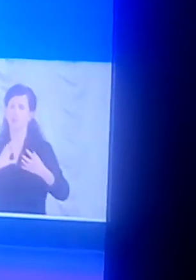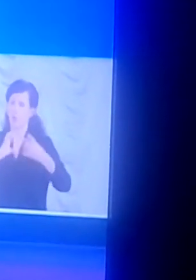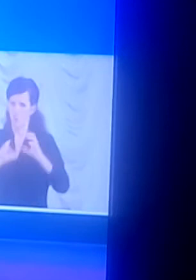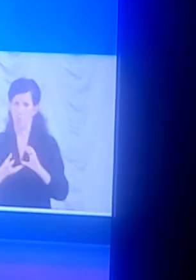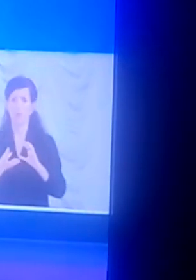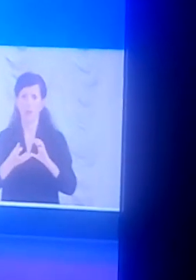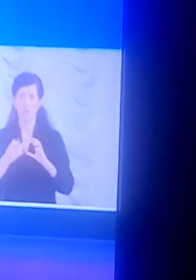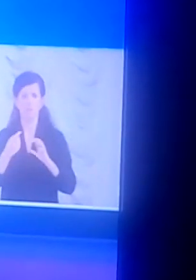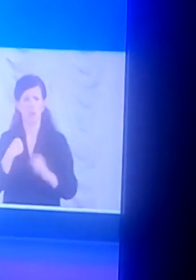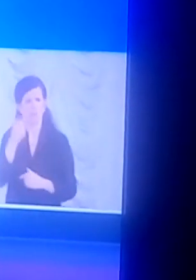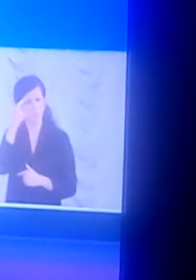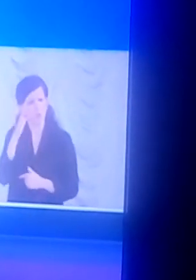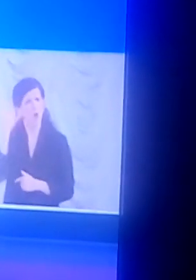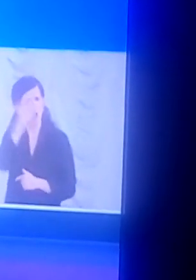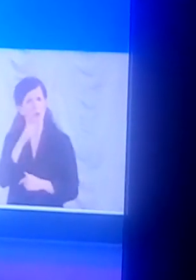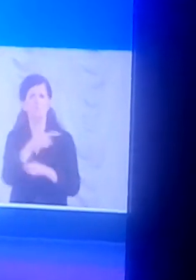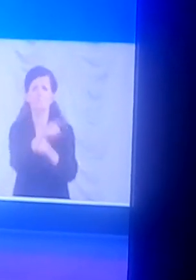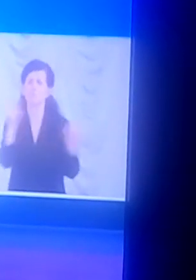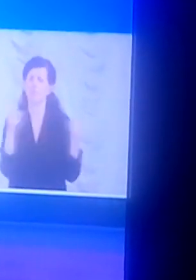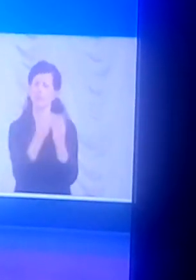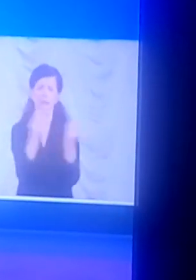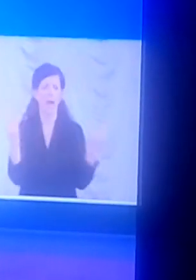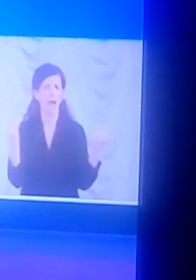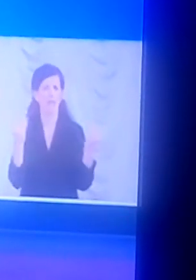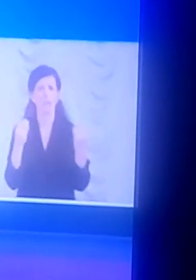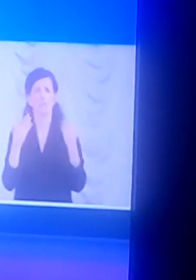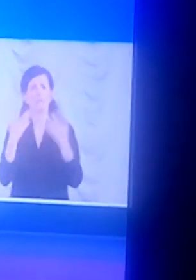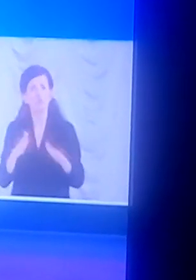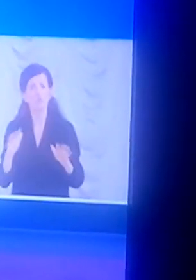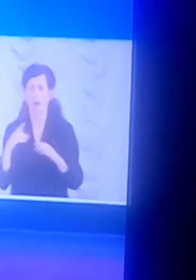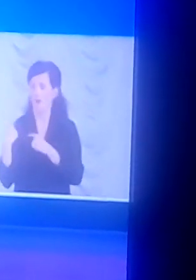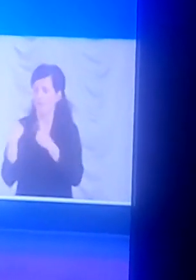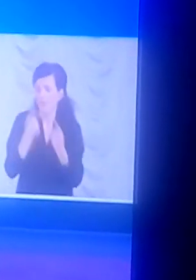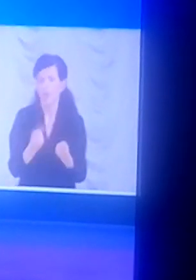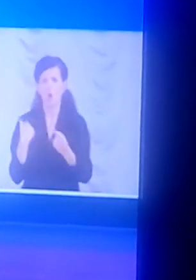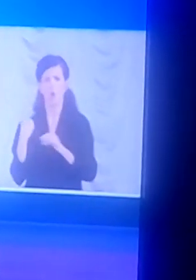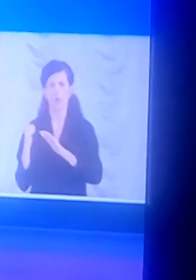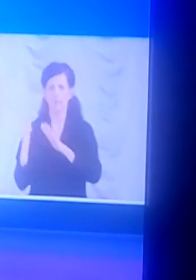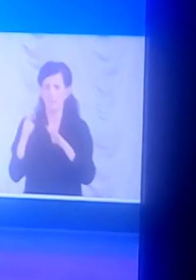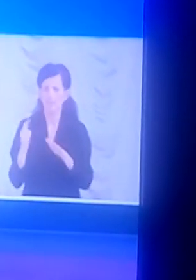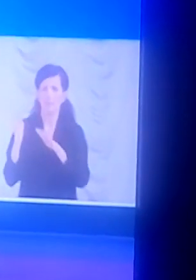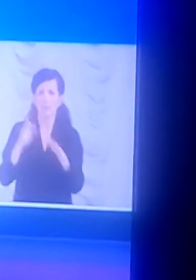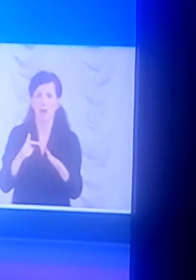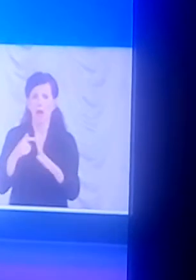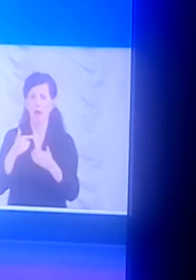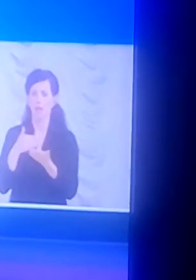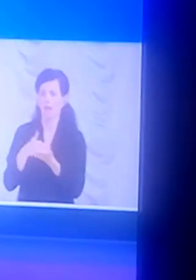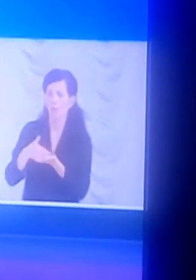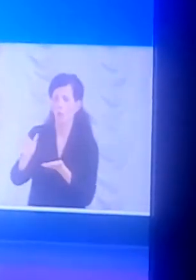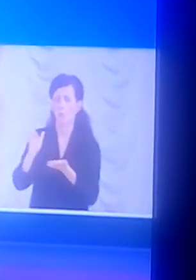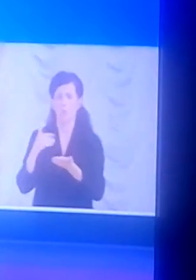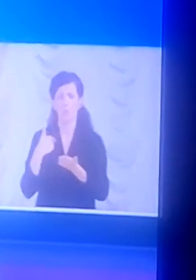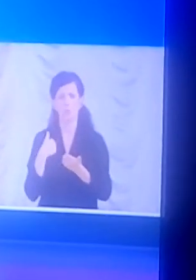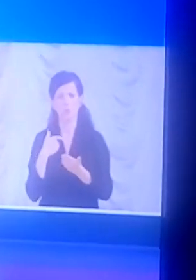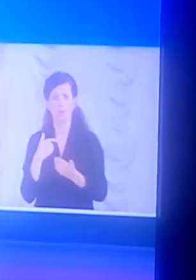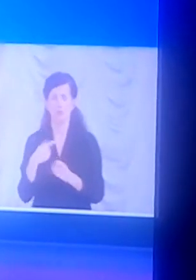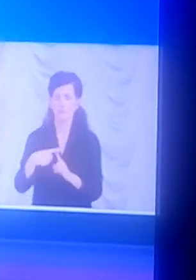voi, dopo varie settimane di rinunce, di privazioni, vorrebbero un